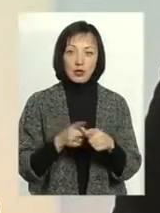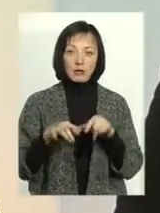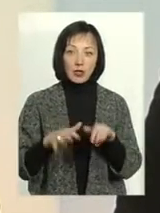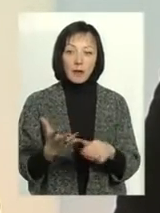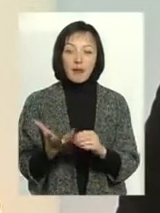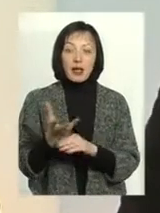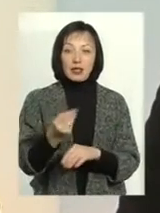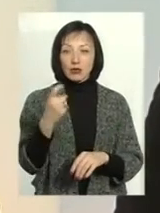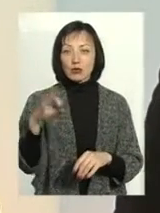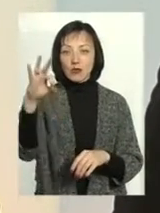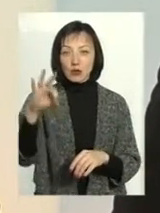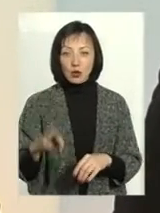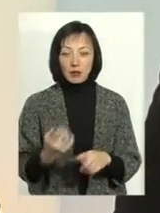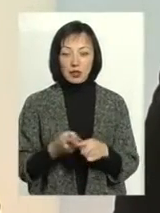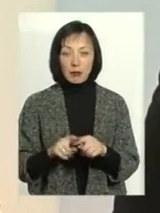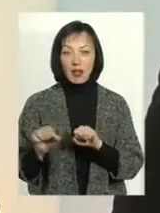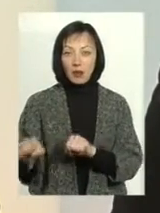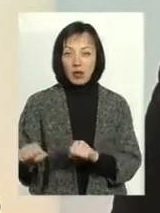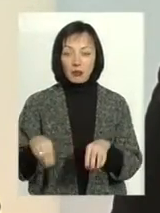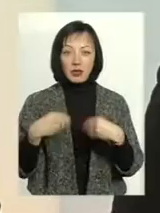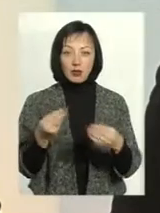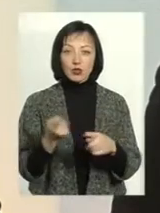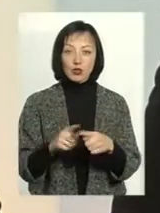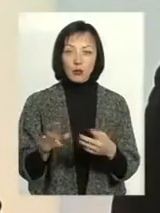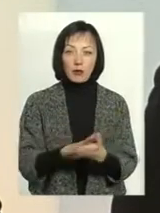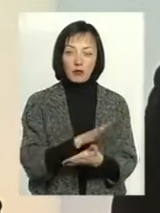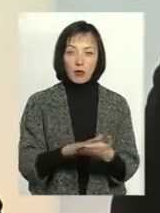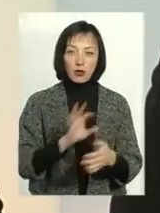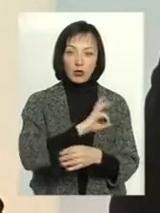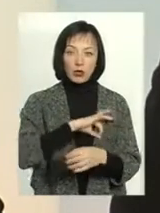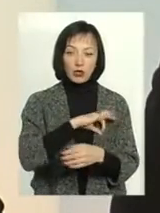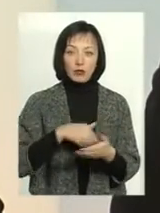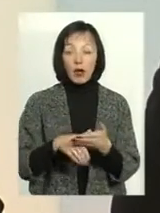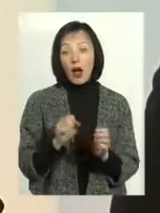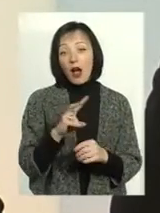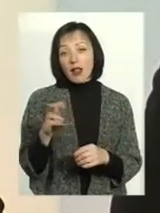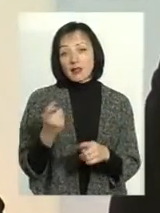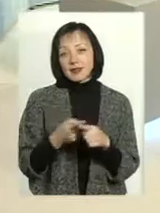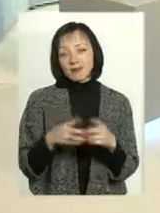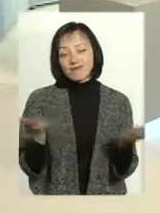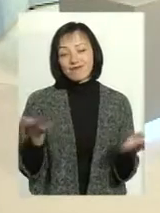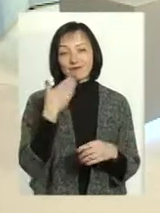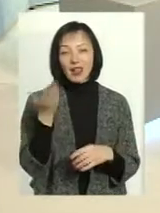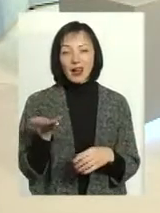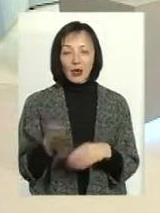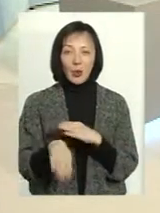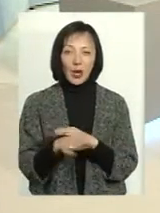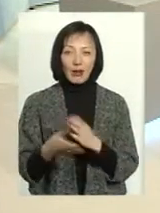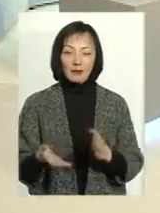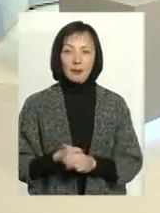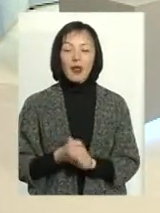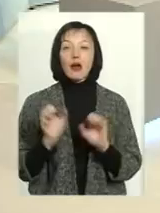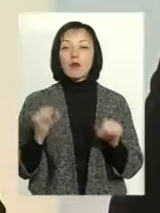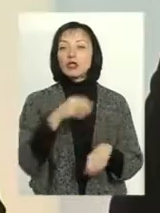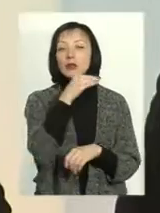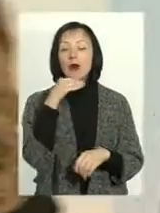Платіть всі 100% тим адвокатам, які надають цю безоплатну правову допомогу. Але це риторика. Можна багато говорити,